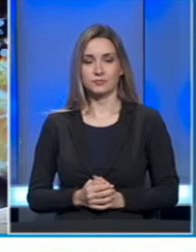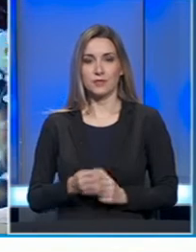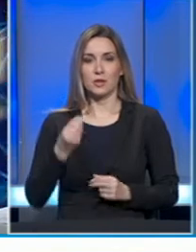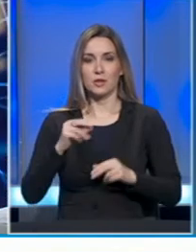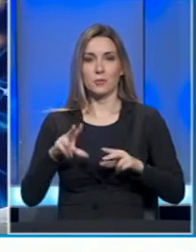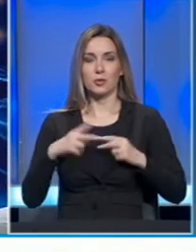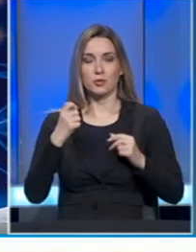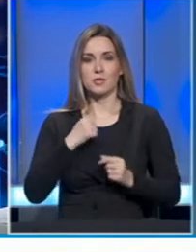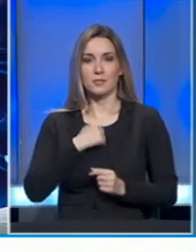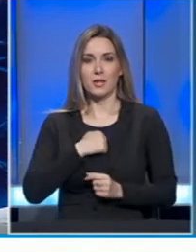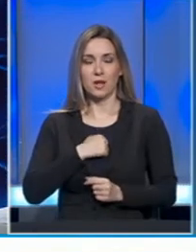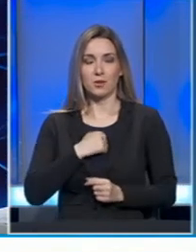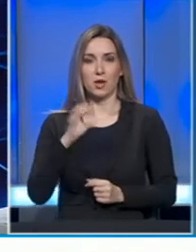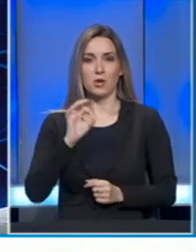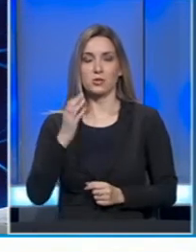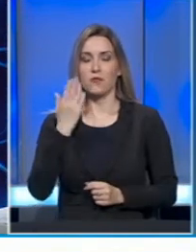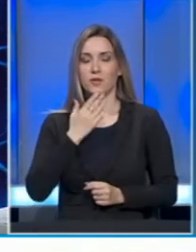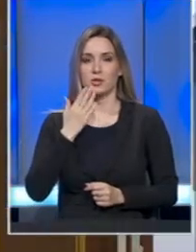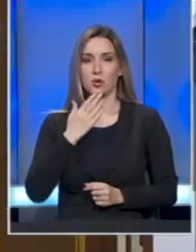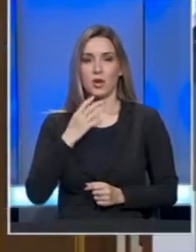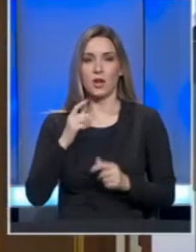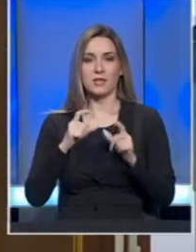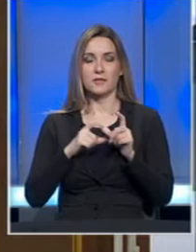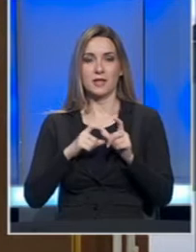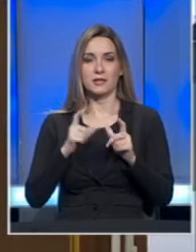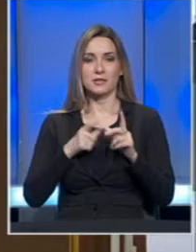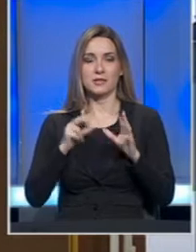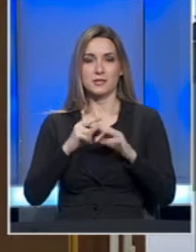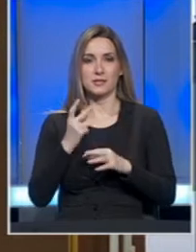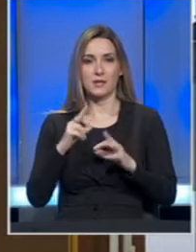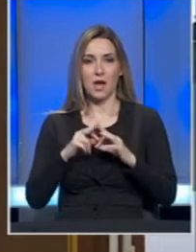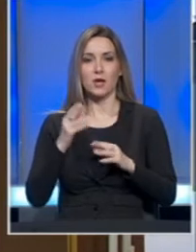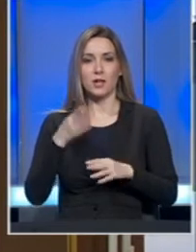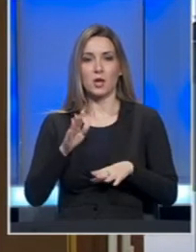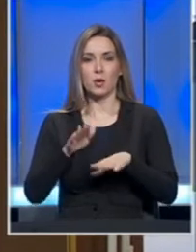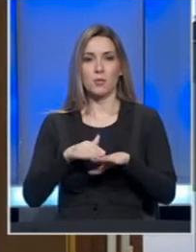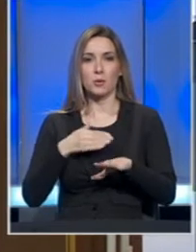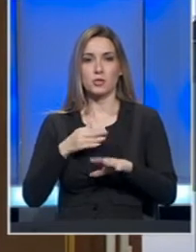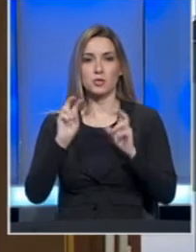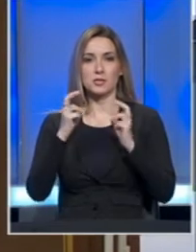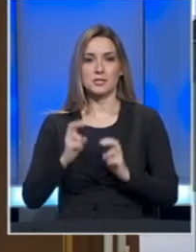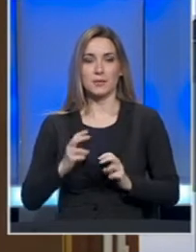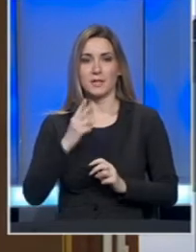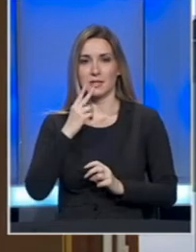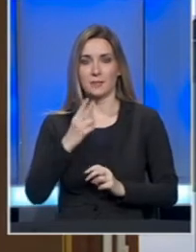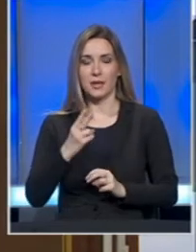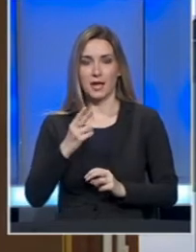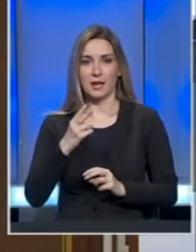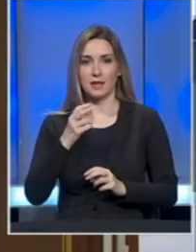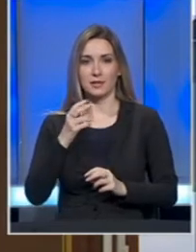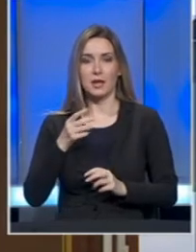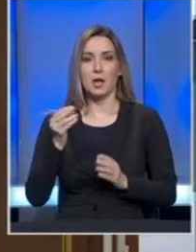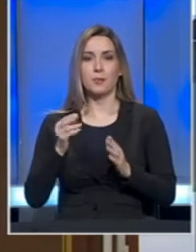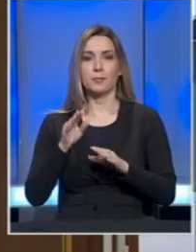Evo, dobro jutro iz Banja Luke, iz osnovne škole Sveti Sava. Tako je, počeli su sistematski pregled i praktično